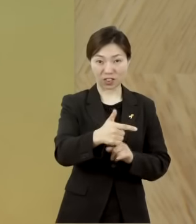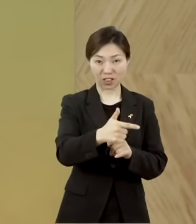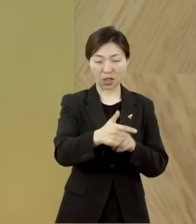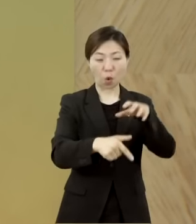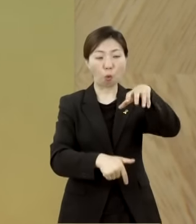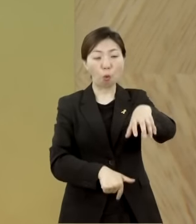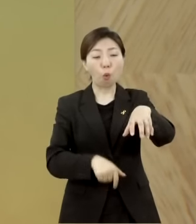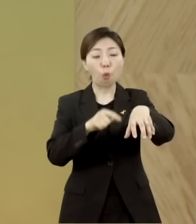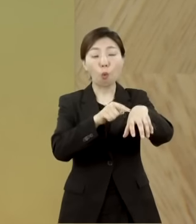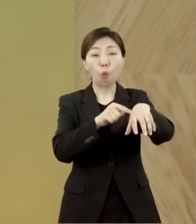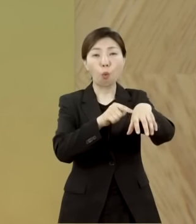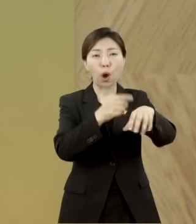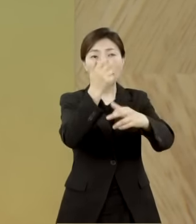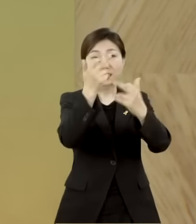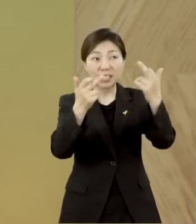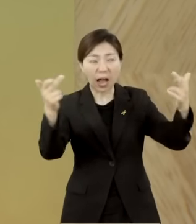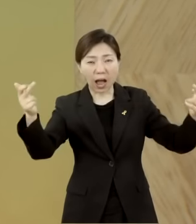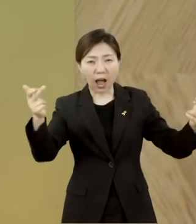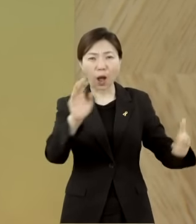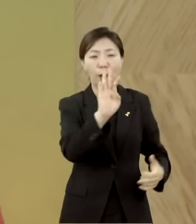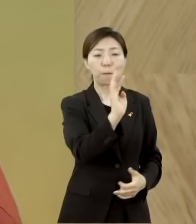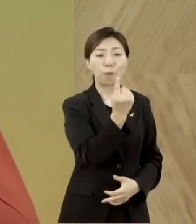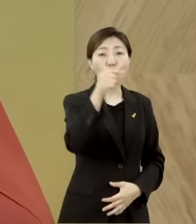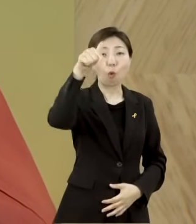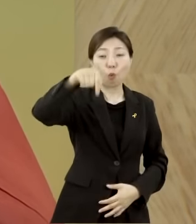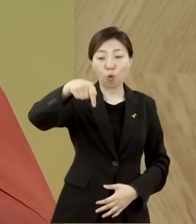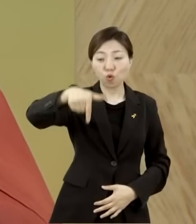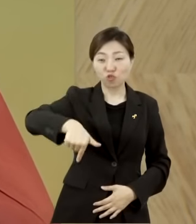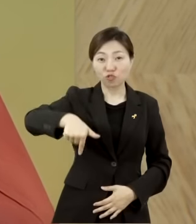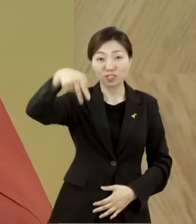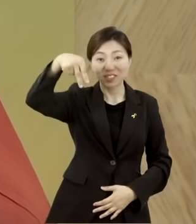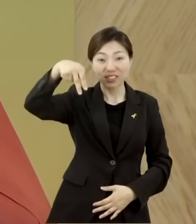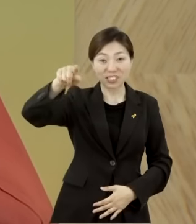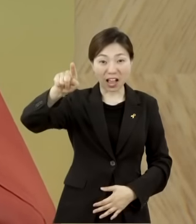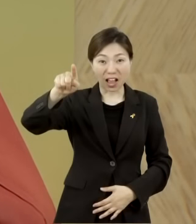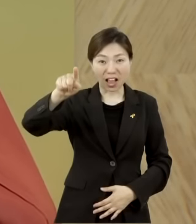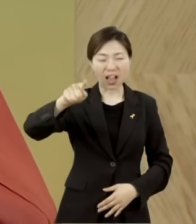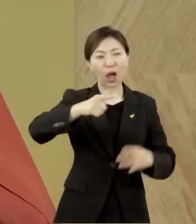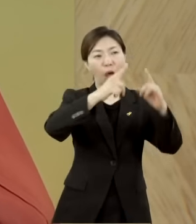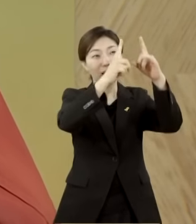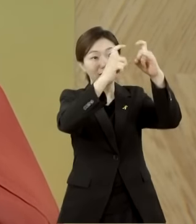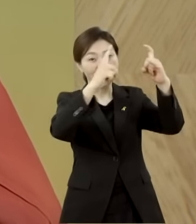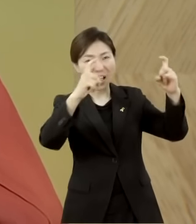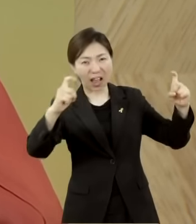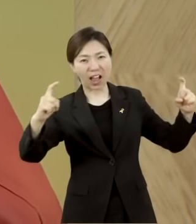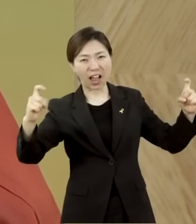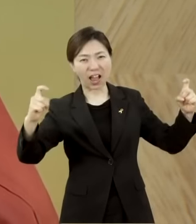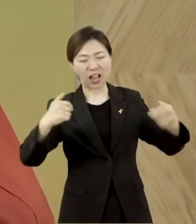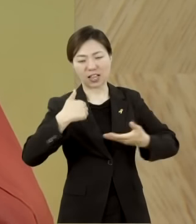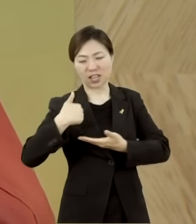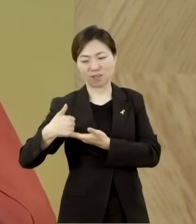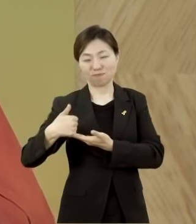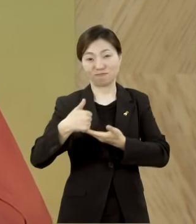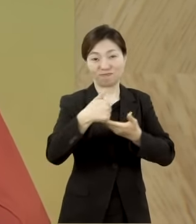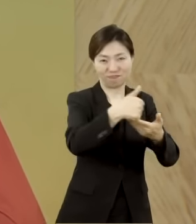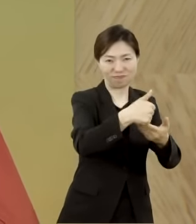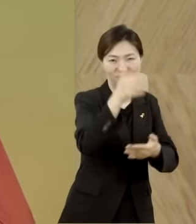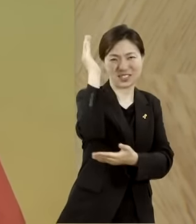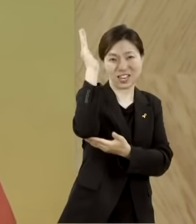산속에 작은 암자의 초회를 가게 되었습니다 4천 진주 옆에